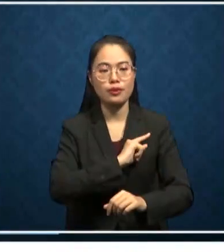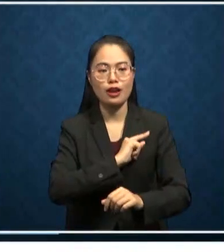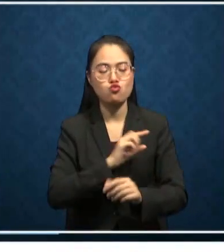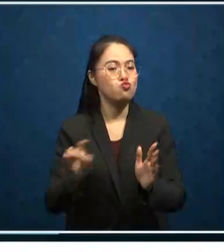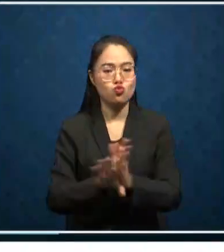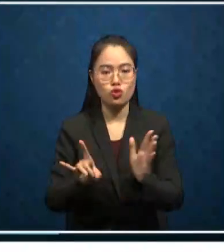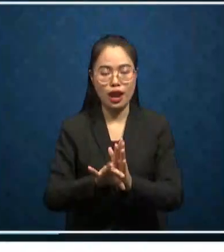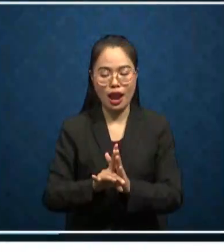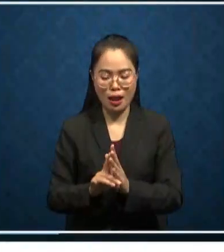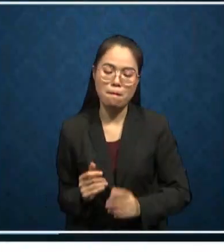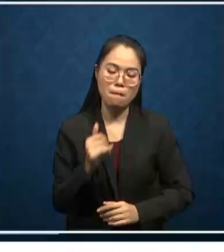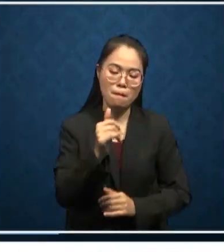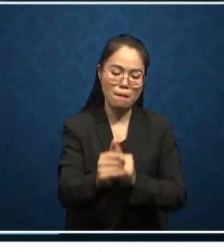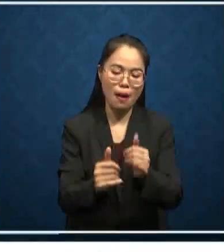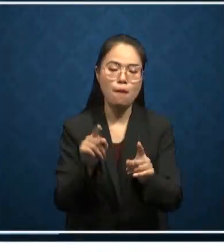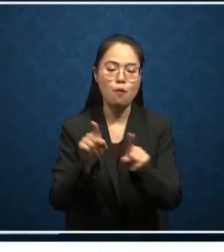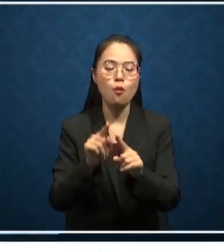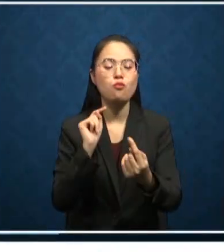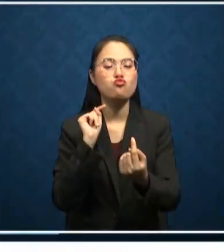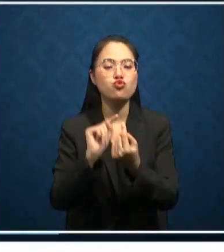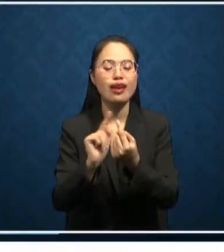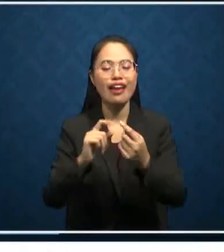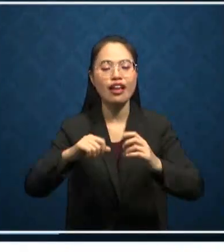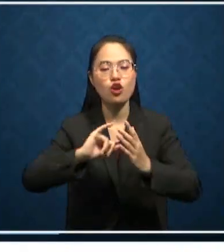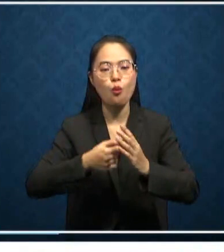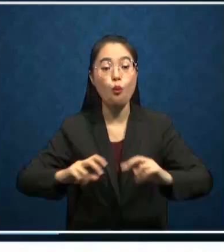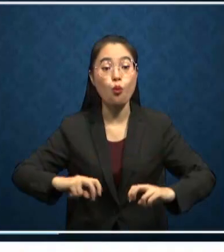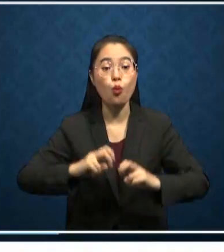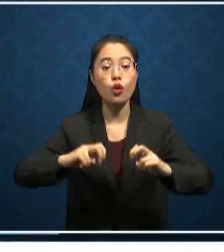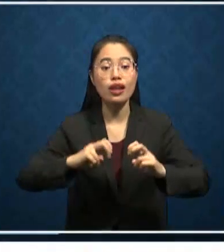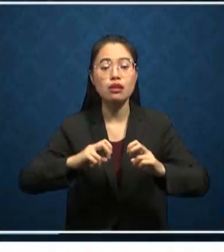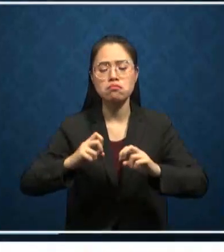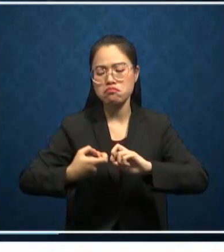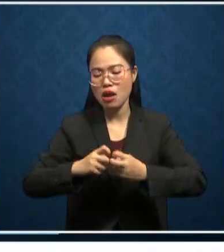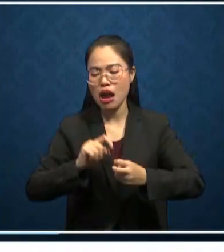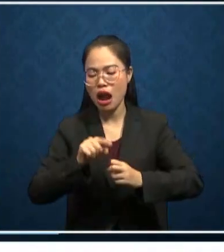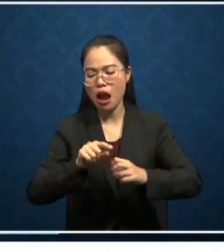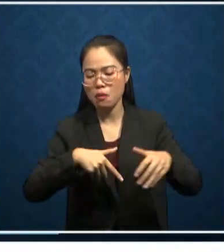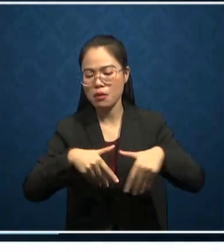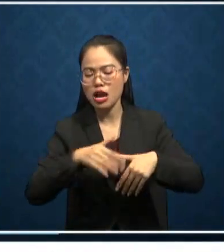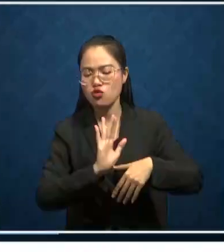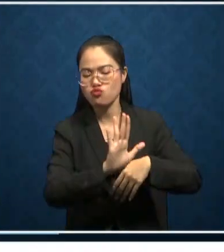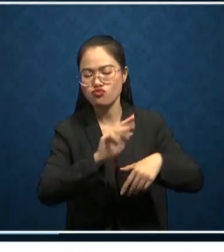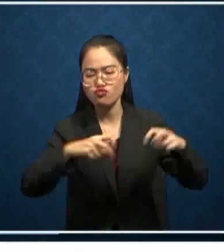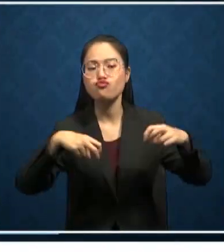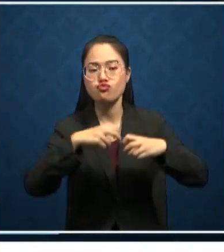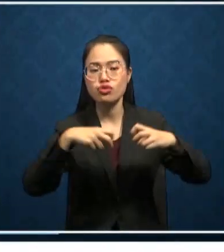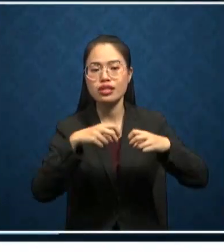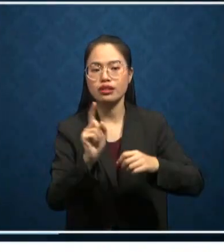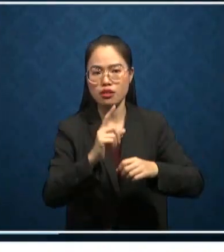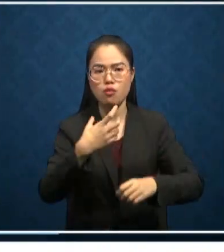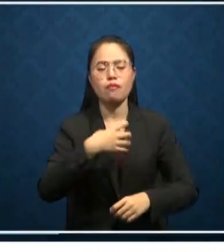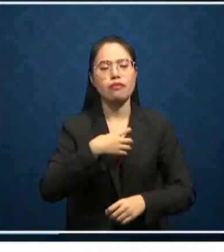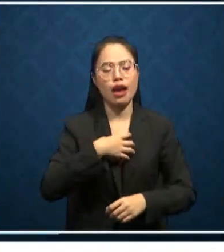ท้ายที่ผ่านมาก็ได้ไปที่จังหวัดสุรินทร์เราเห็นปัญหาของเอ่อพี่น้องประชาชนชาวจังหวัดสุรินทรครับก็เลยอยาก